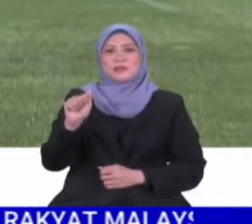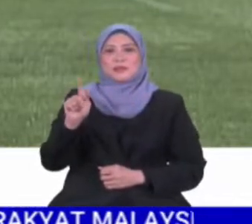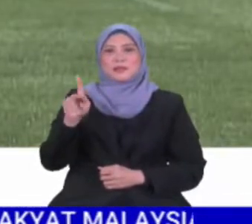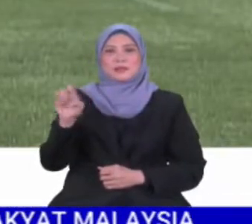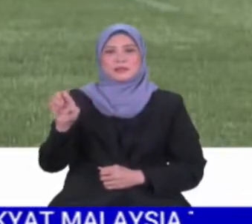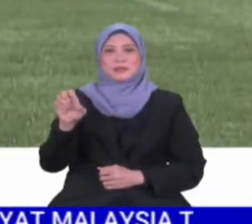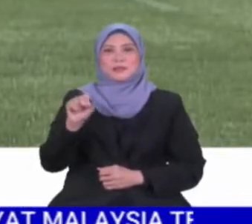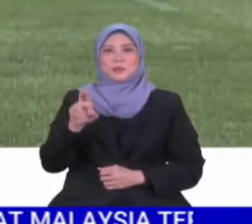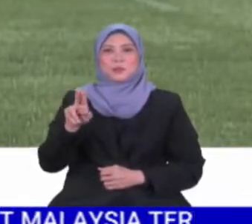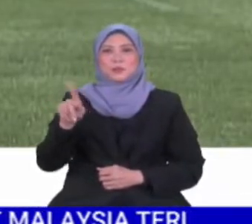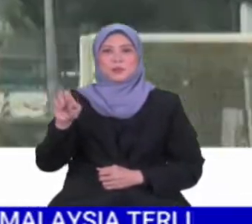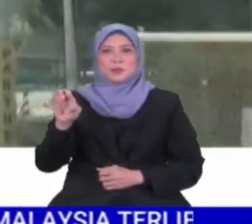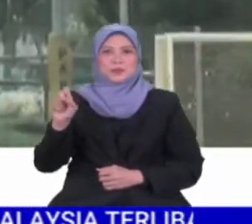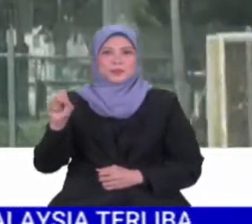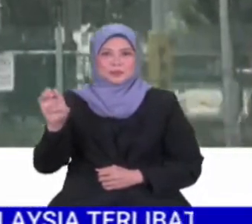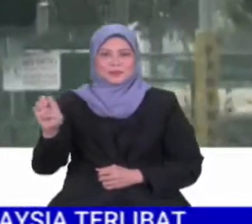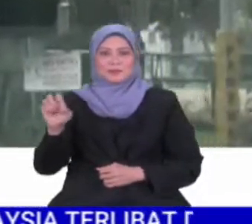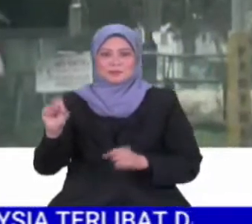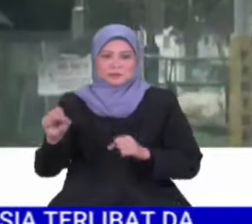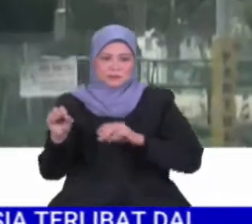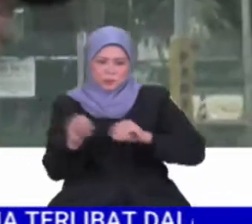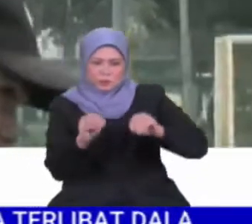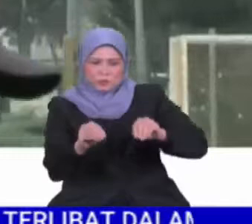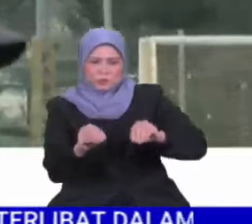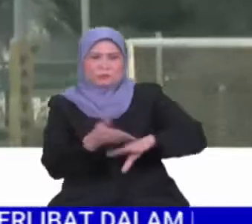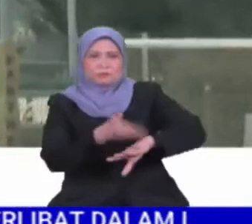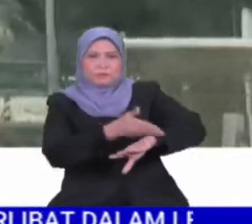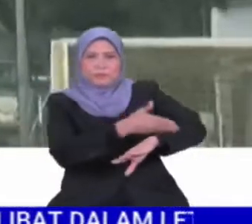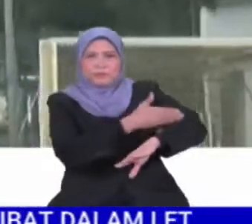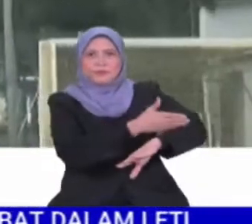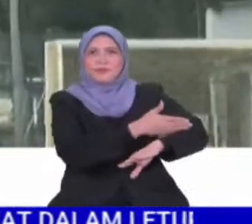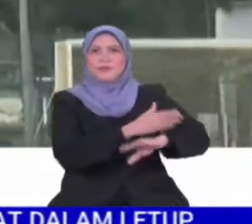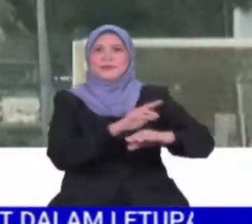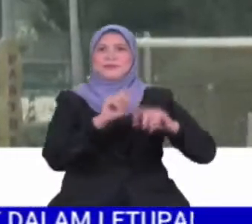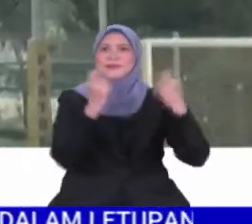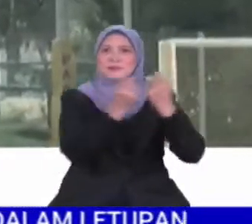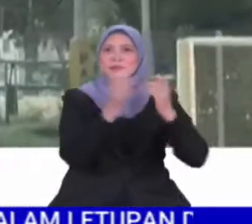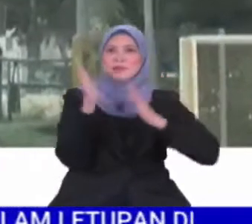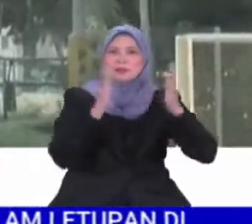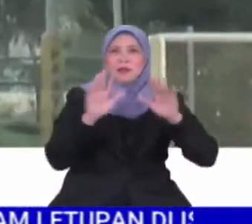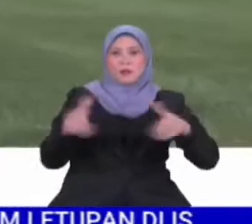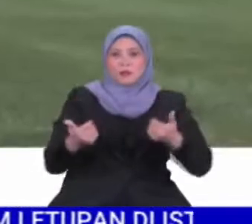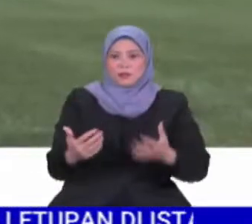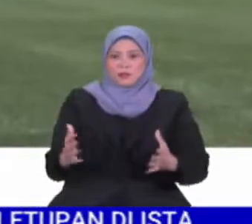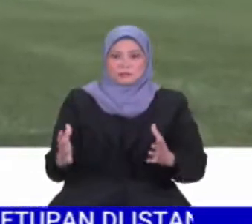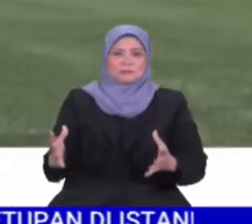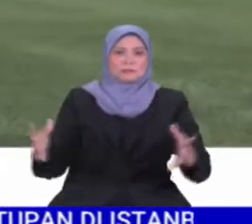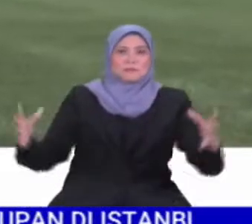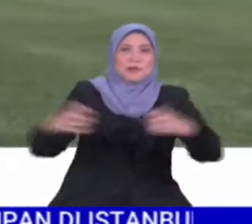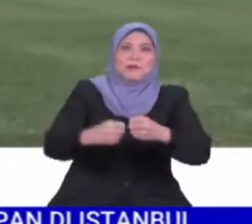kini adalah untuk memperbaiki kemahiran asas pemain kebangsaan terutamanya posisi penangkap